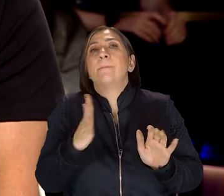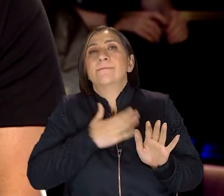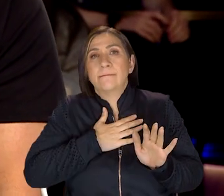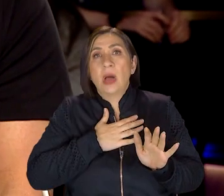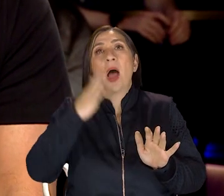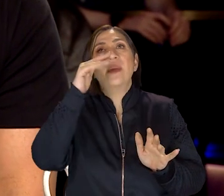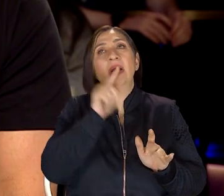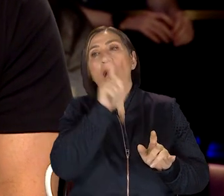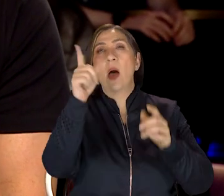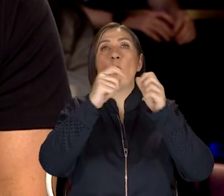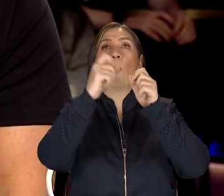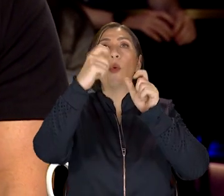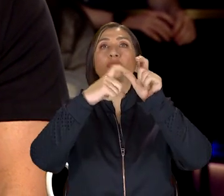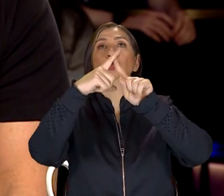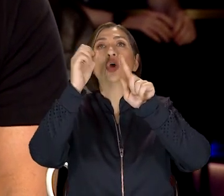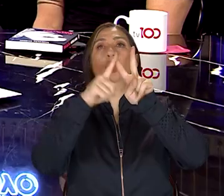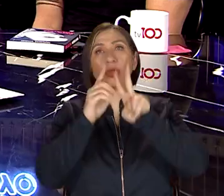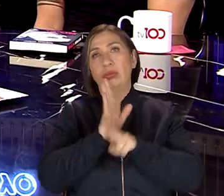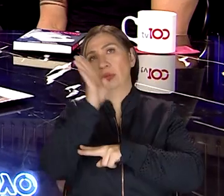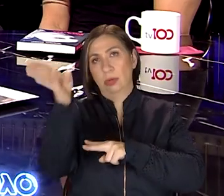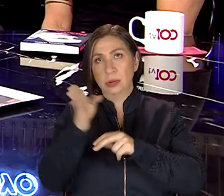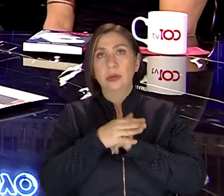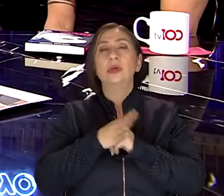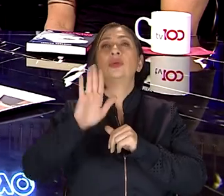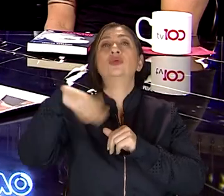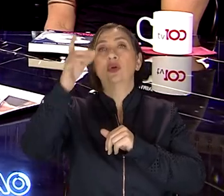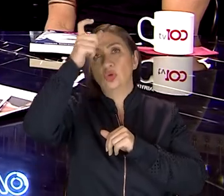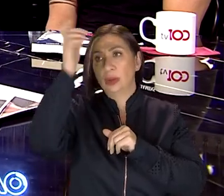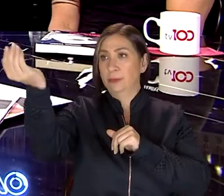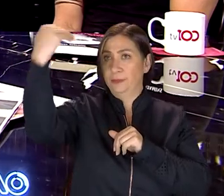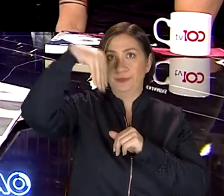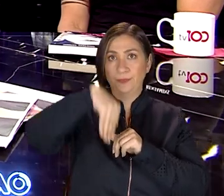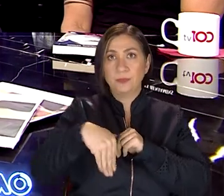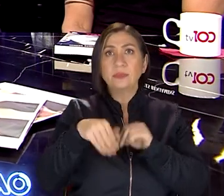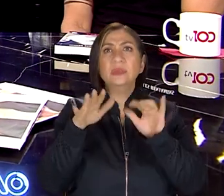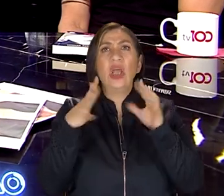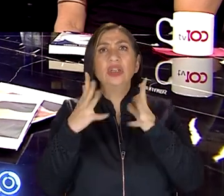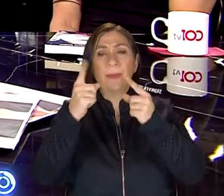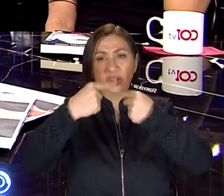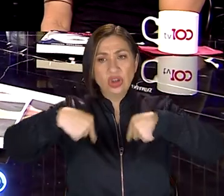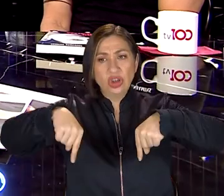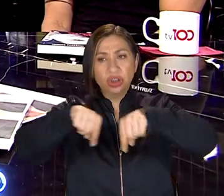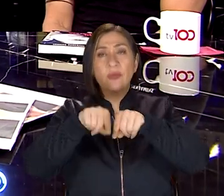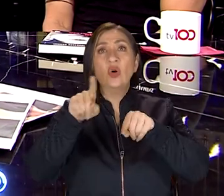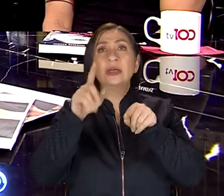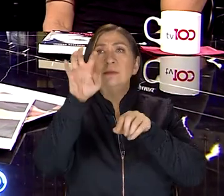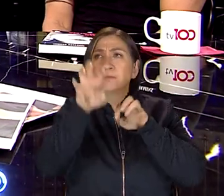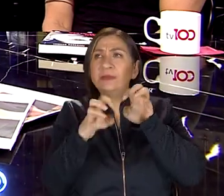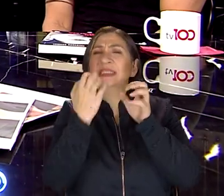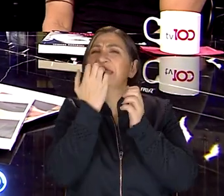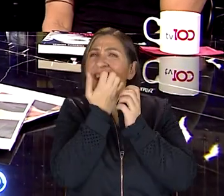ve Boston'a transfer ettim kendimi. Hı. Ve sonra geliyorsun ve burada acayip bir çevre tabii ki. Ve orada